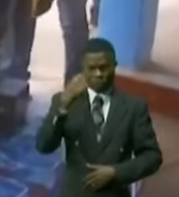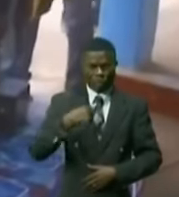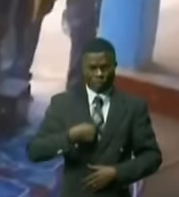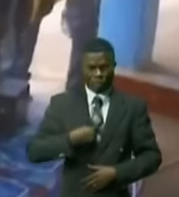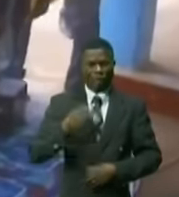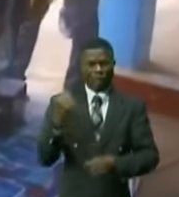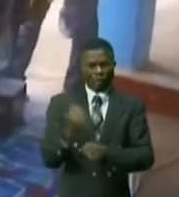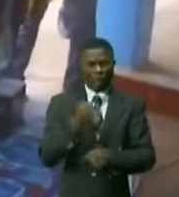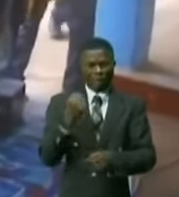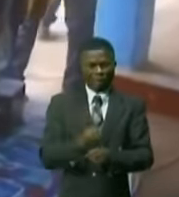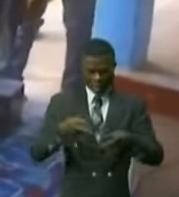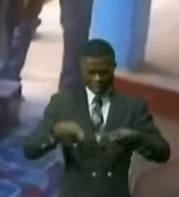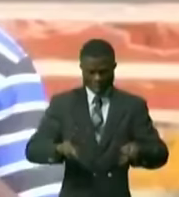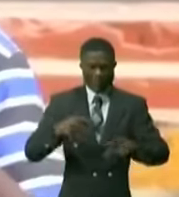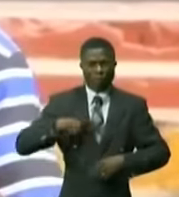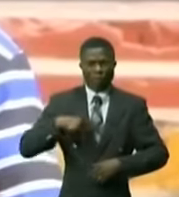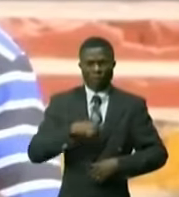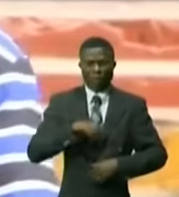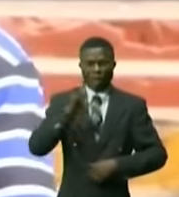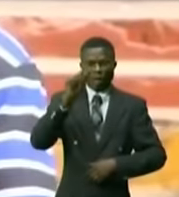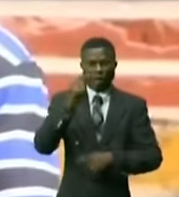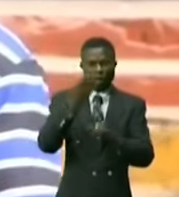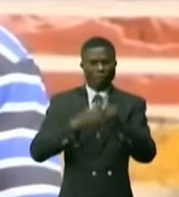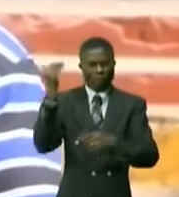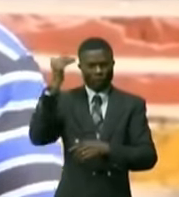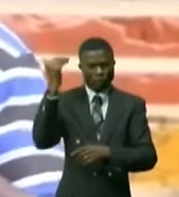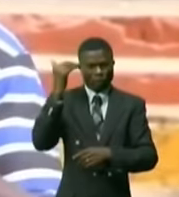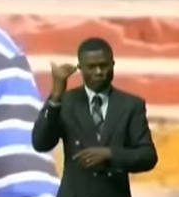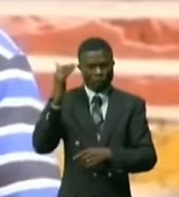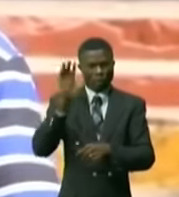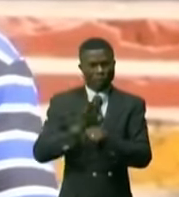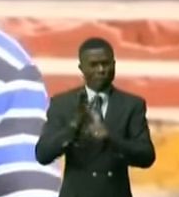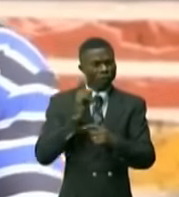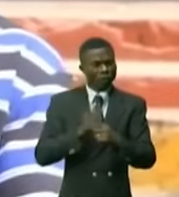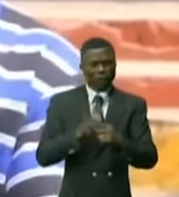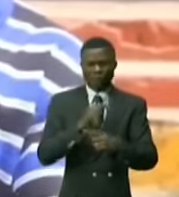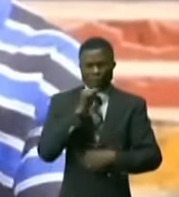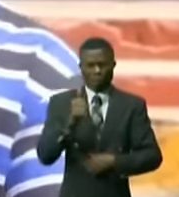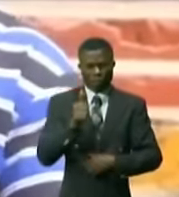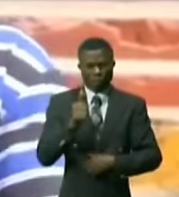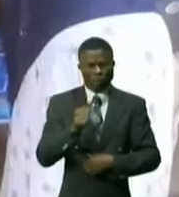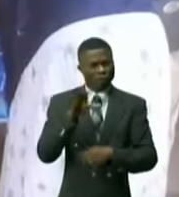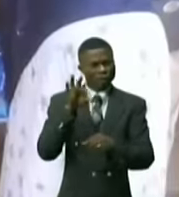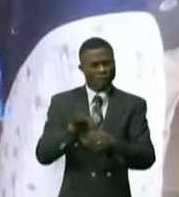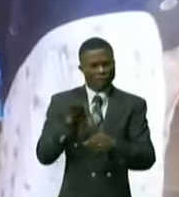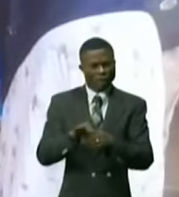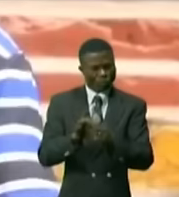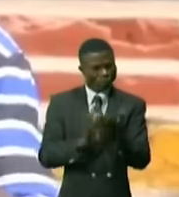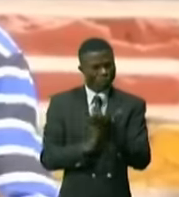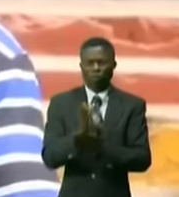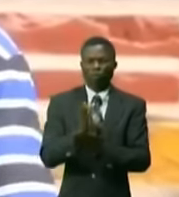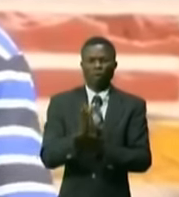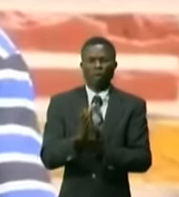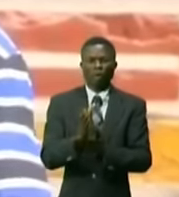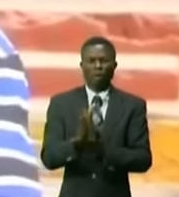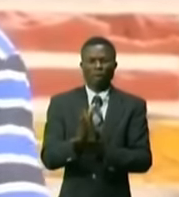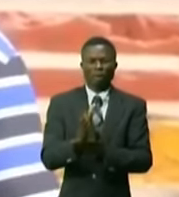un exercice qui nous permettra le 20 décembre de ne pas avoir beaucoup de difficultés et on ne pourra pas durer lors du vote.